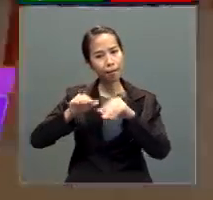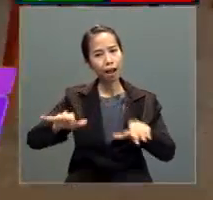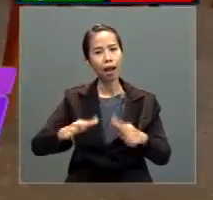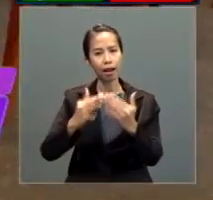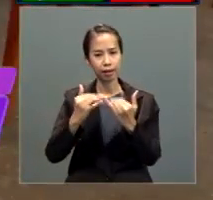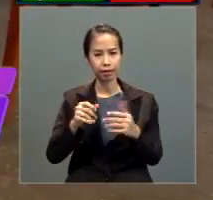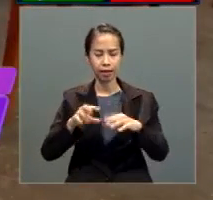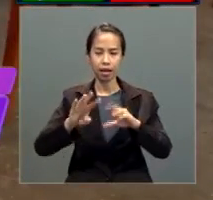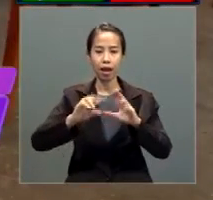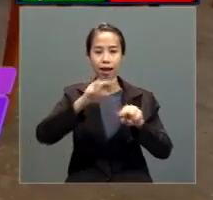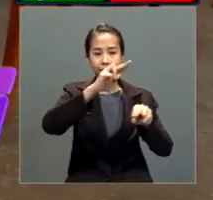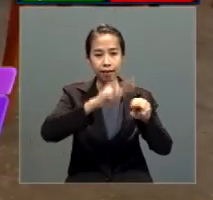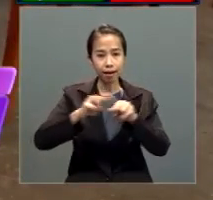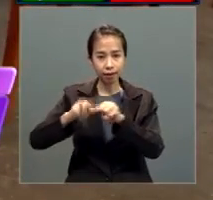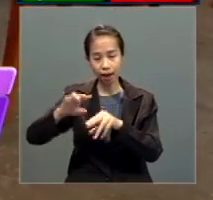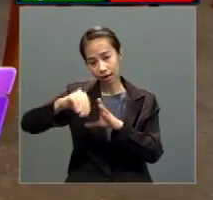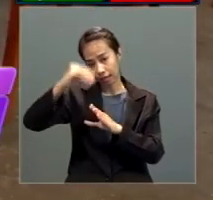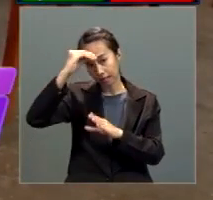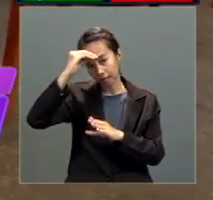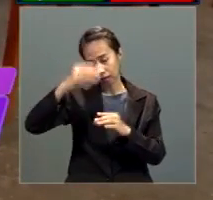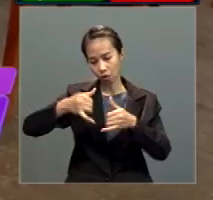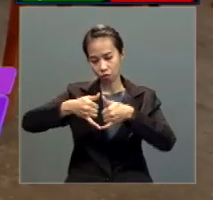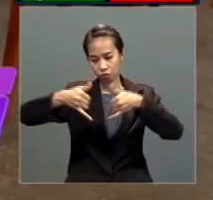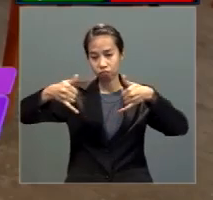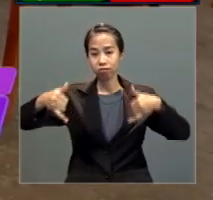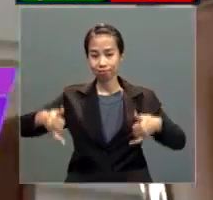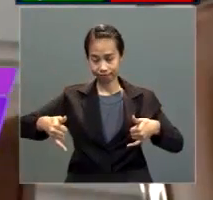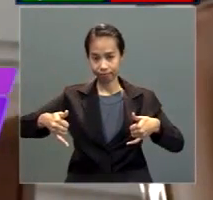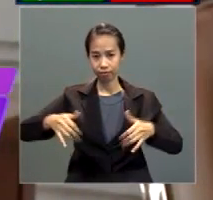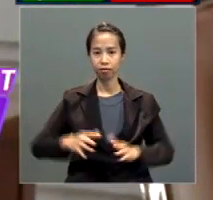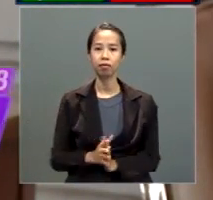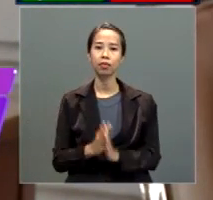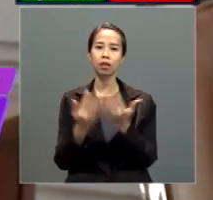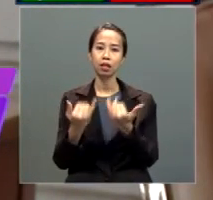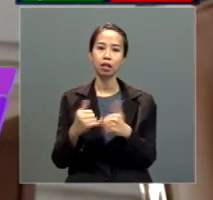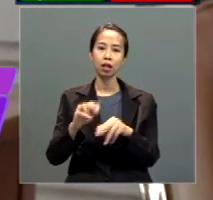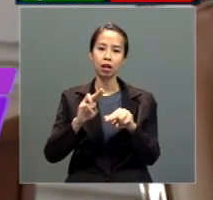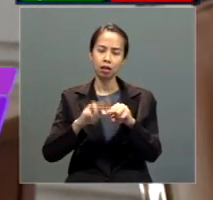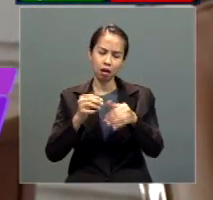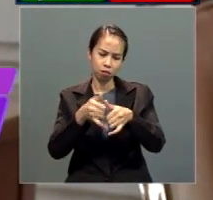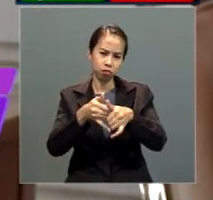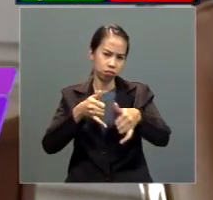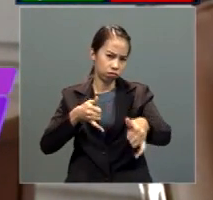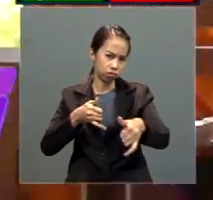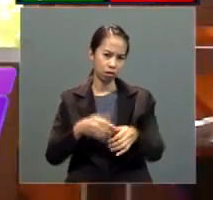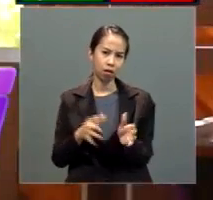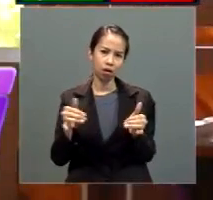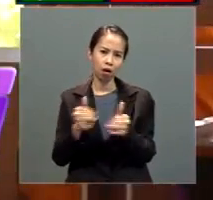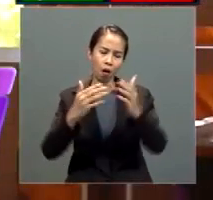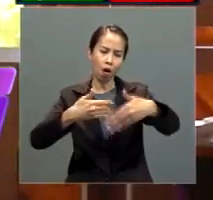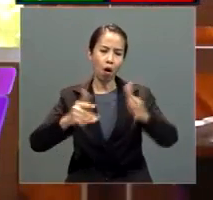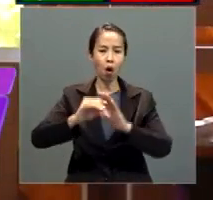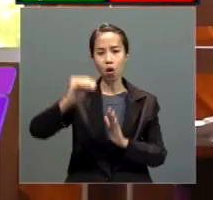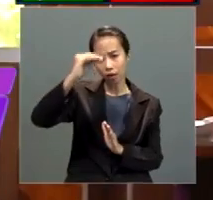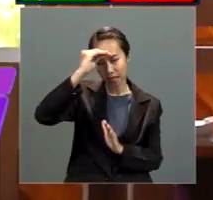ยะห่างโต๊ะเรียน 1-2 เมตรตามหลักโซเชียลดิสแทนซิ่งเว้นระยะห่างทางสังคมไม่สามารถเรียนในห้องเรียน